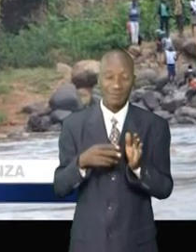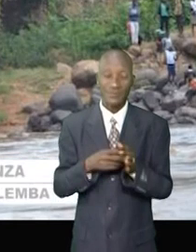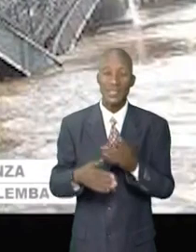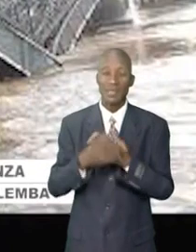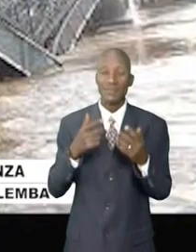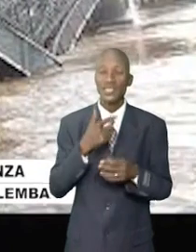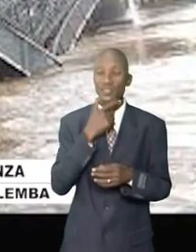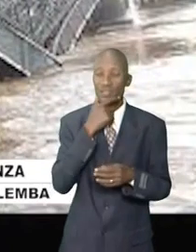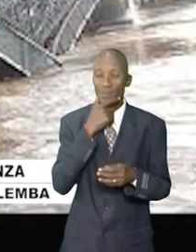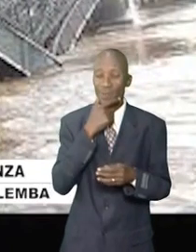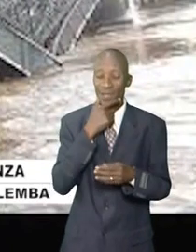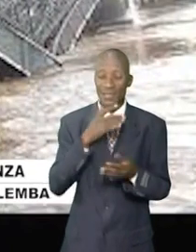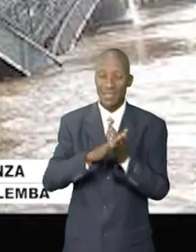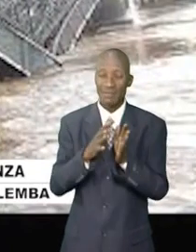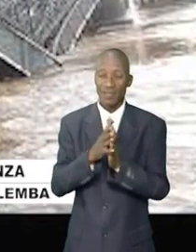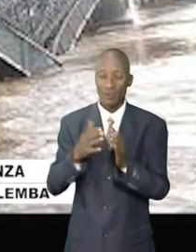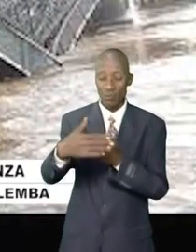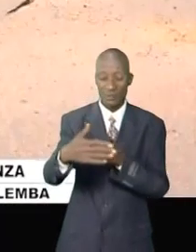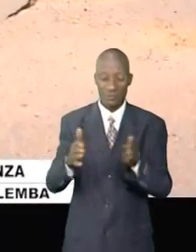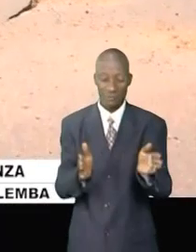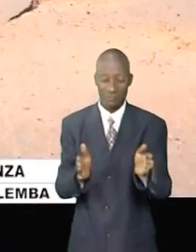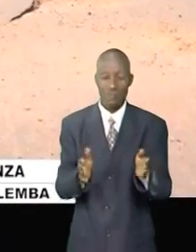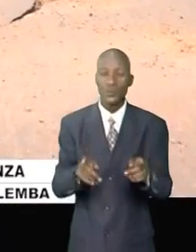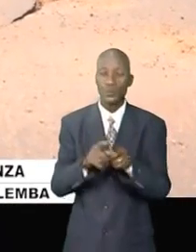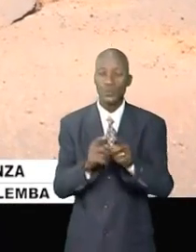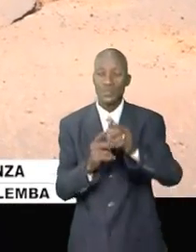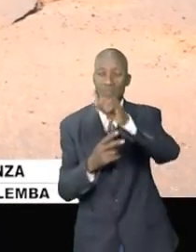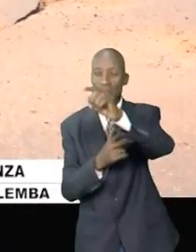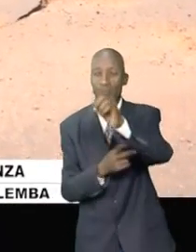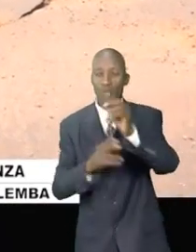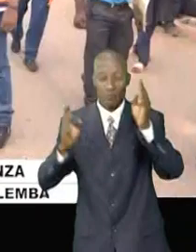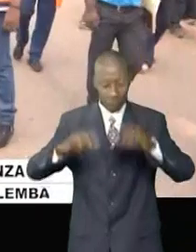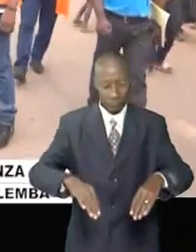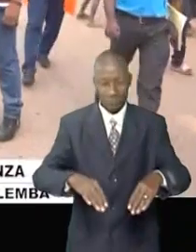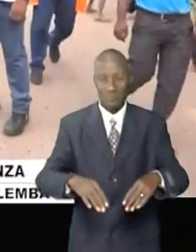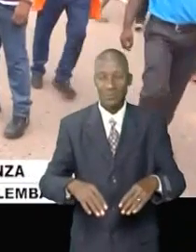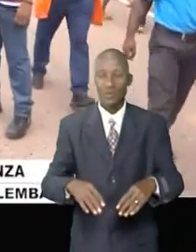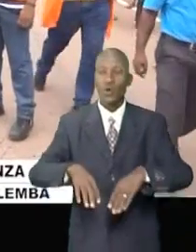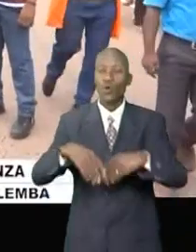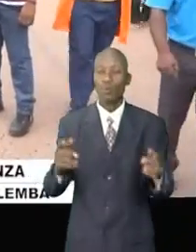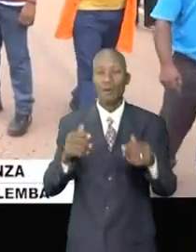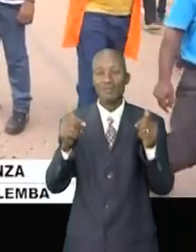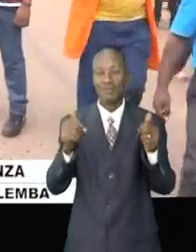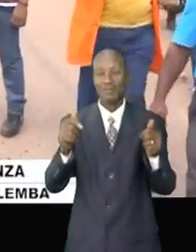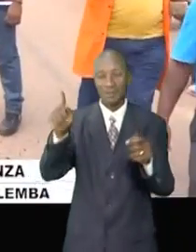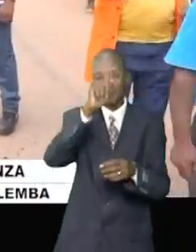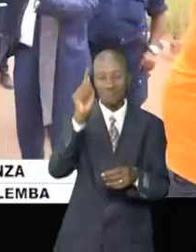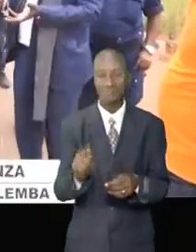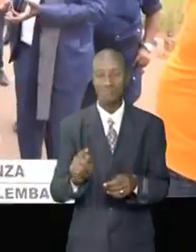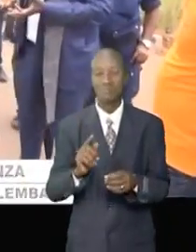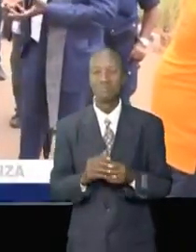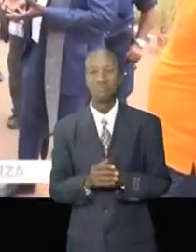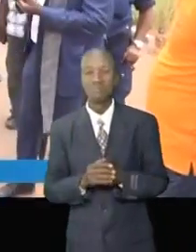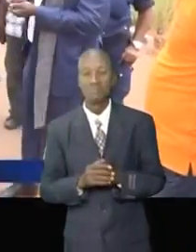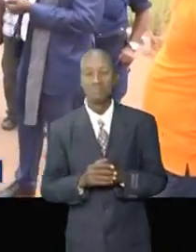les effondrements du pont Kasaï d'une part et du Dalo de Bondo de l'autre part. L'urgence s'impose, sinon le